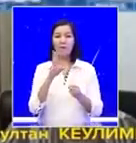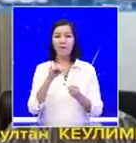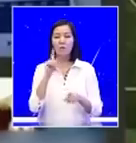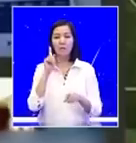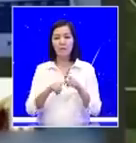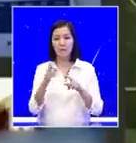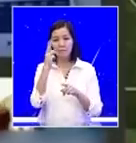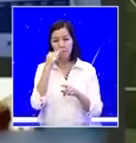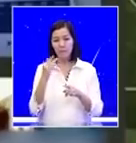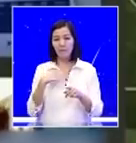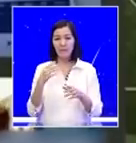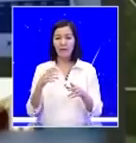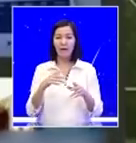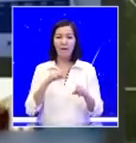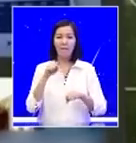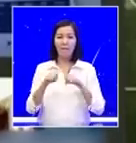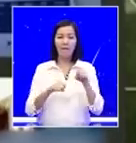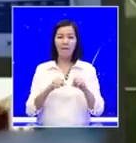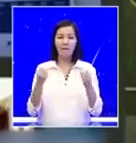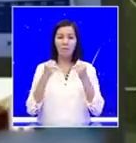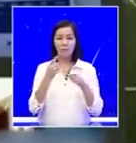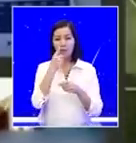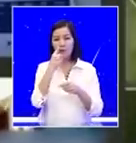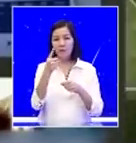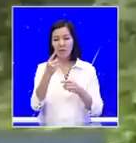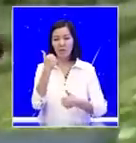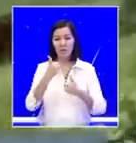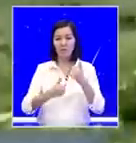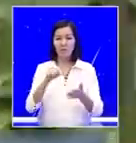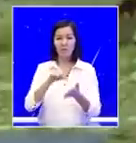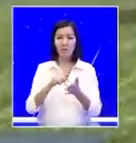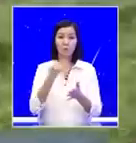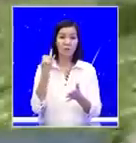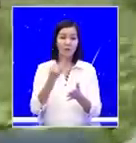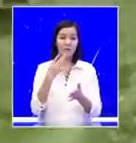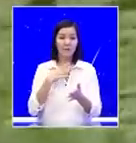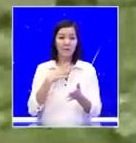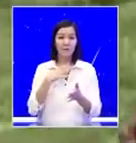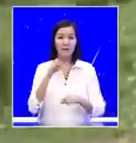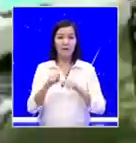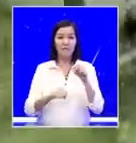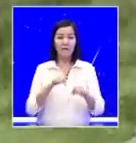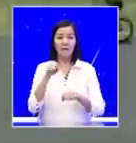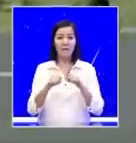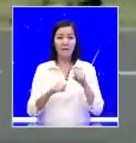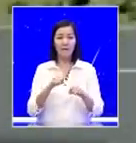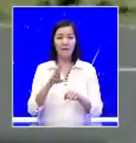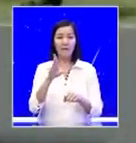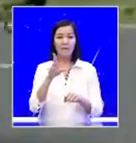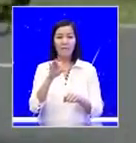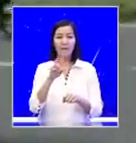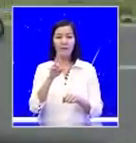бейімделді. Әсіресе велоспортшылардың қашықтан онлайн жарысқа түсуі қызық. Велошабандоздар бұл жолы Бельгиядағы классикалық